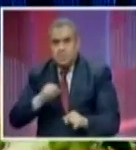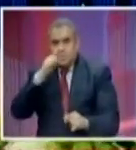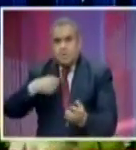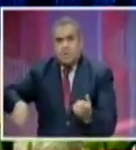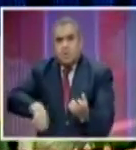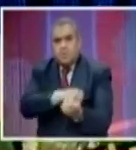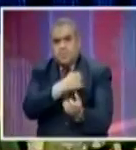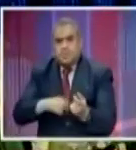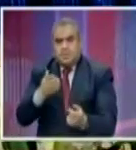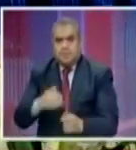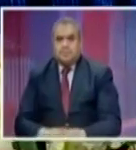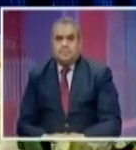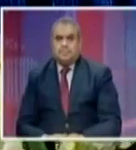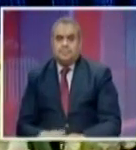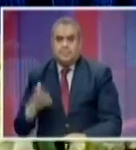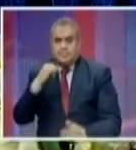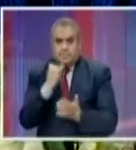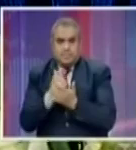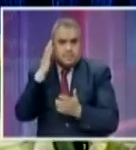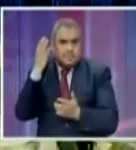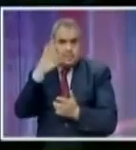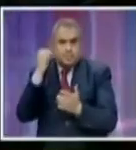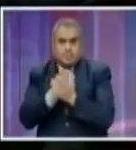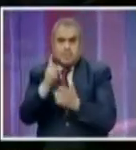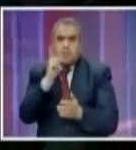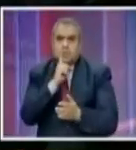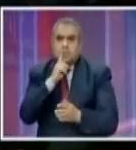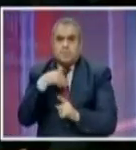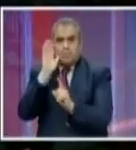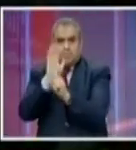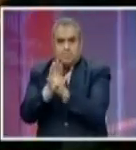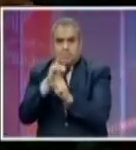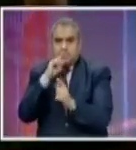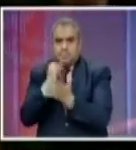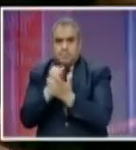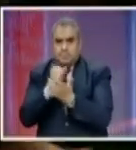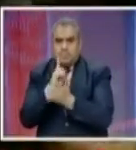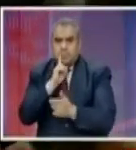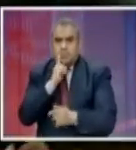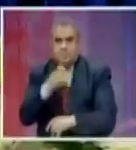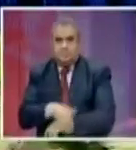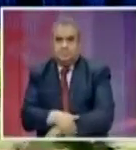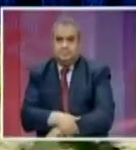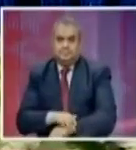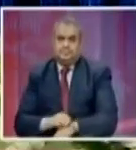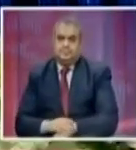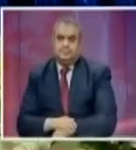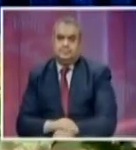المصرية. فهنا أصبحت هي الأم الحقيقية مش الخالة.